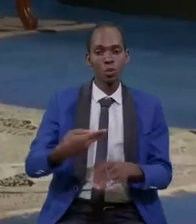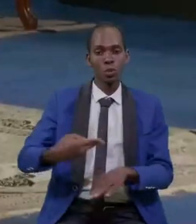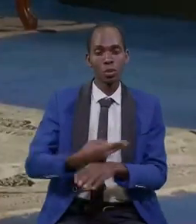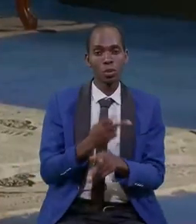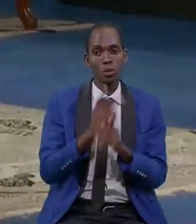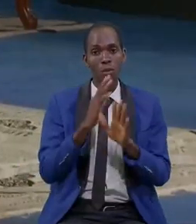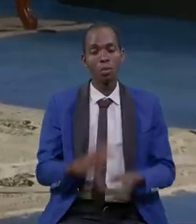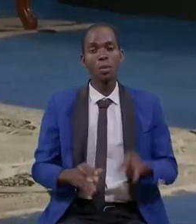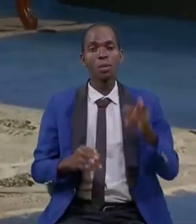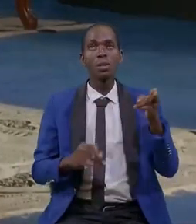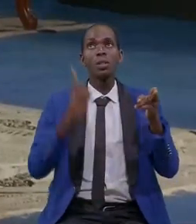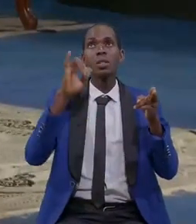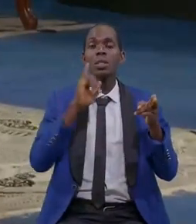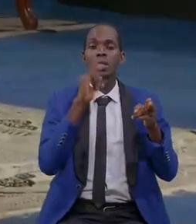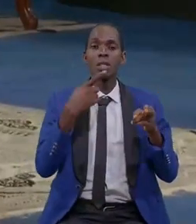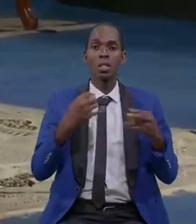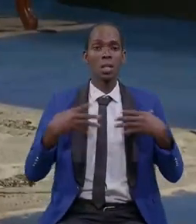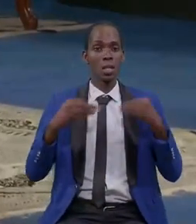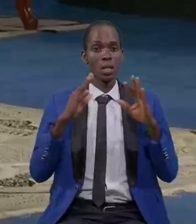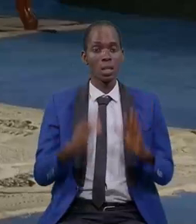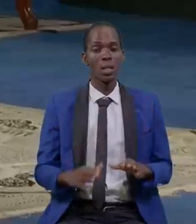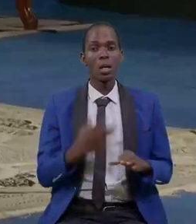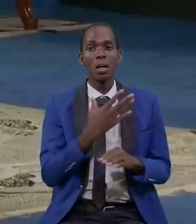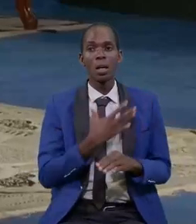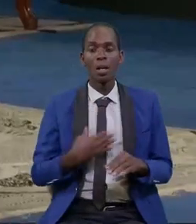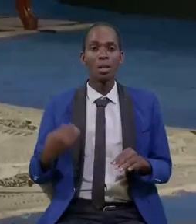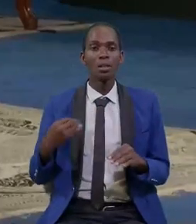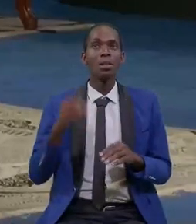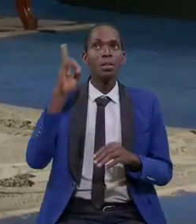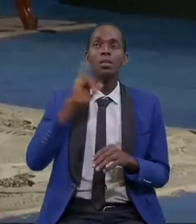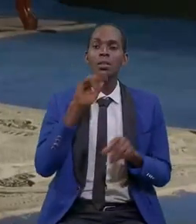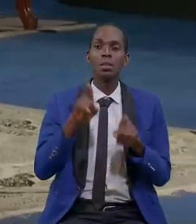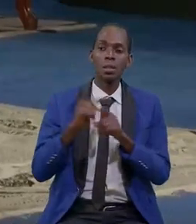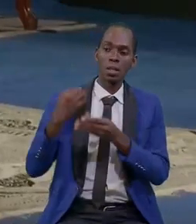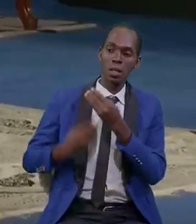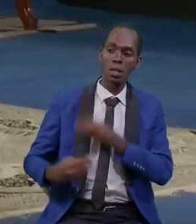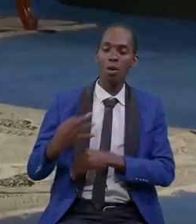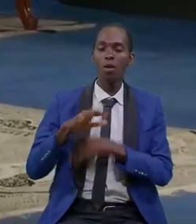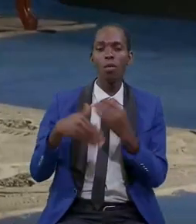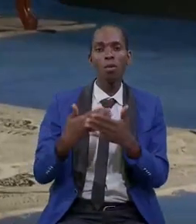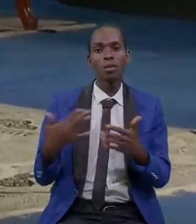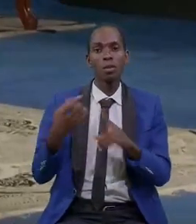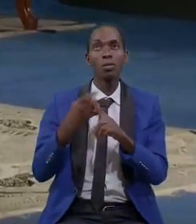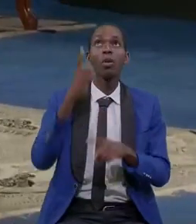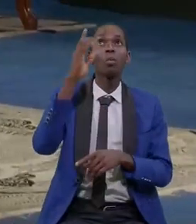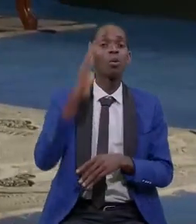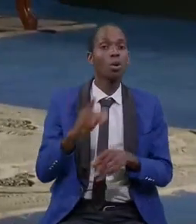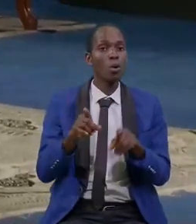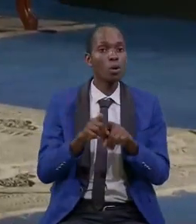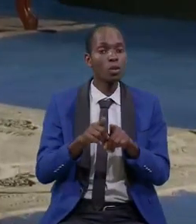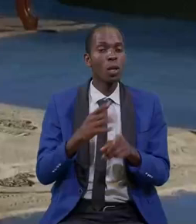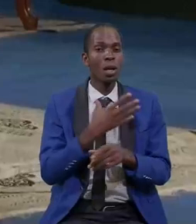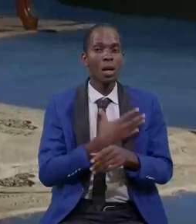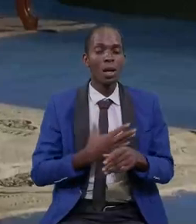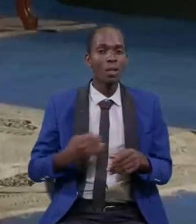est le guérisseur. Ensuite, il est l'héritier de toutes choses de la part de Dieu, afin de